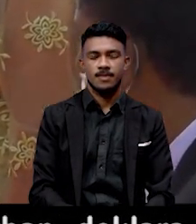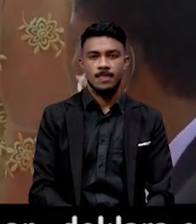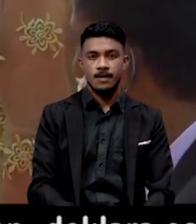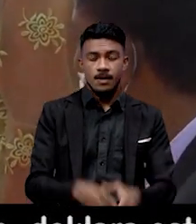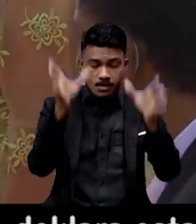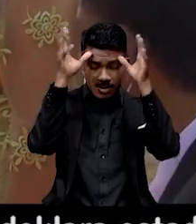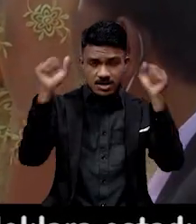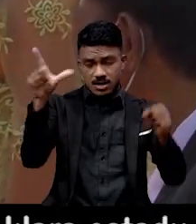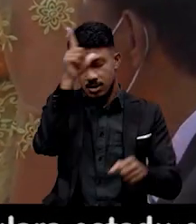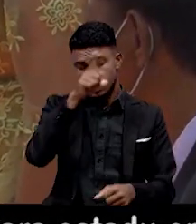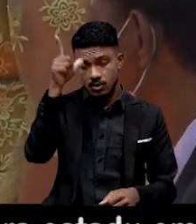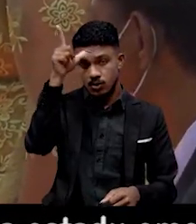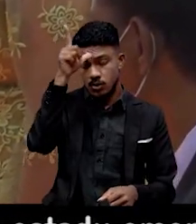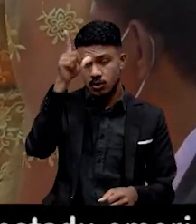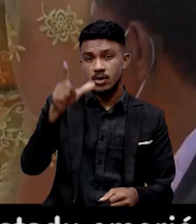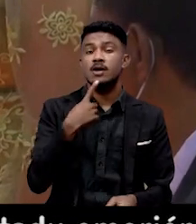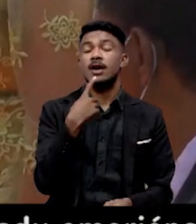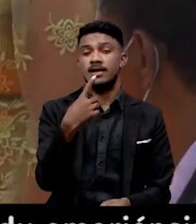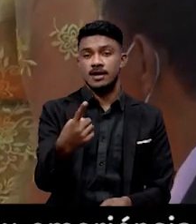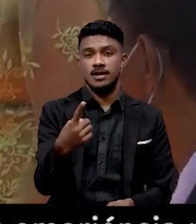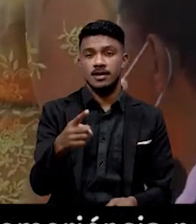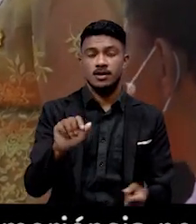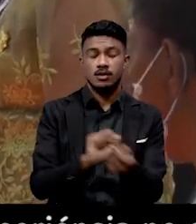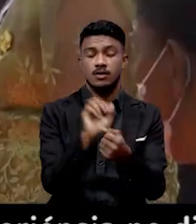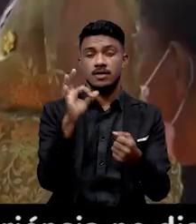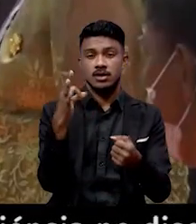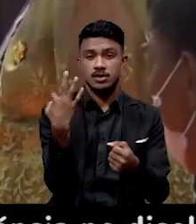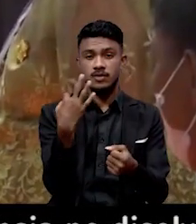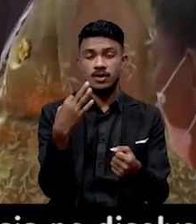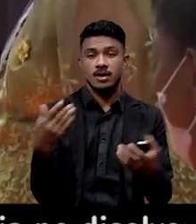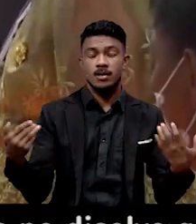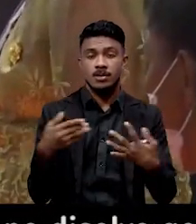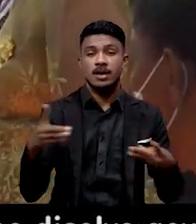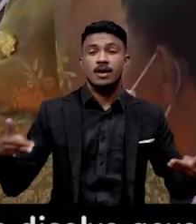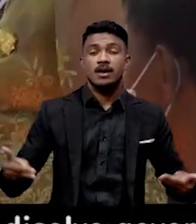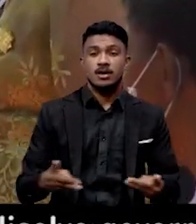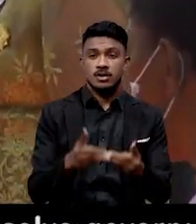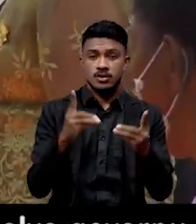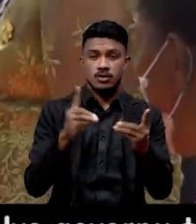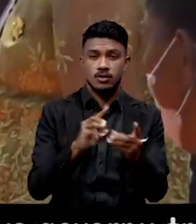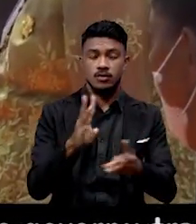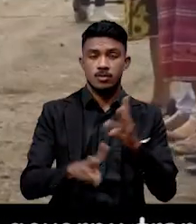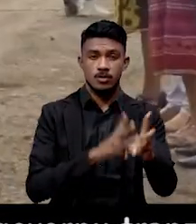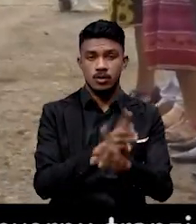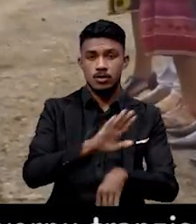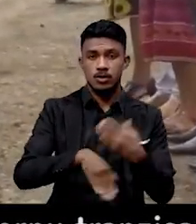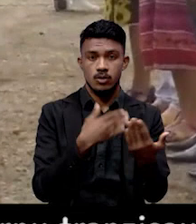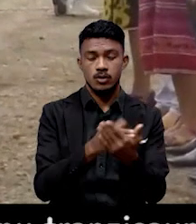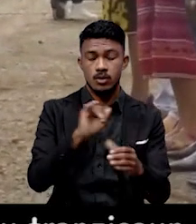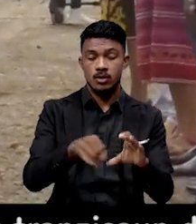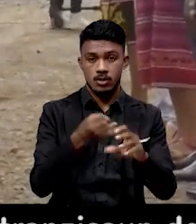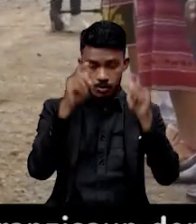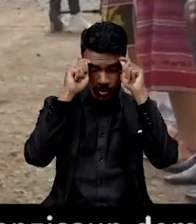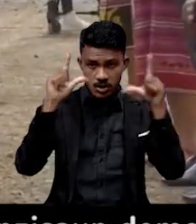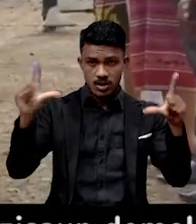Presidente Republika Francisco Guterres Luolo Hatete, pandemia COVID-19 nebe afeta na saung hotu inklui Timor Leste, fanu Timor uang hotu liliu